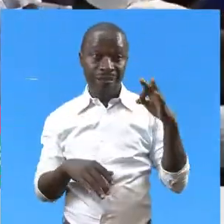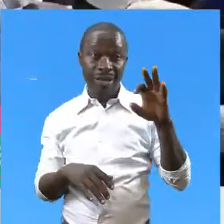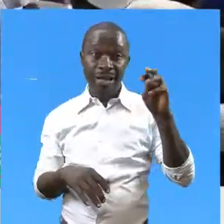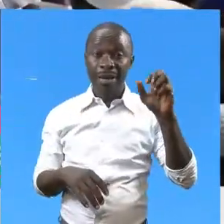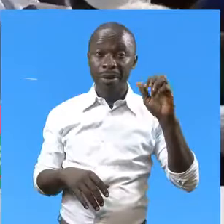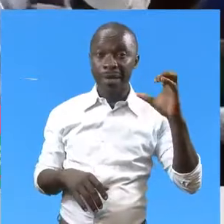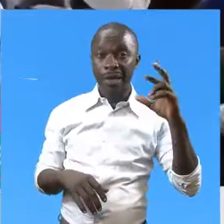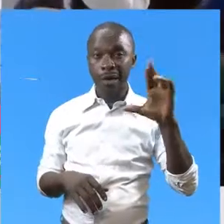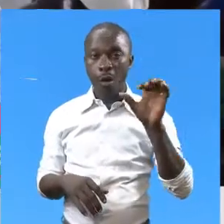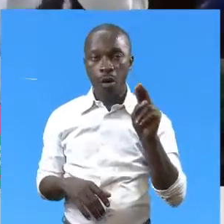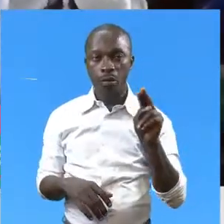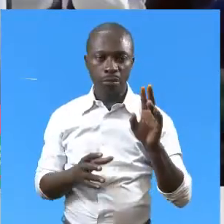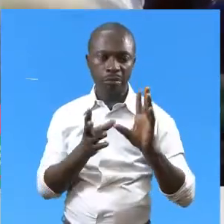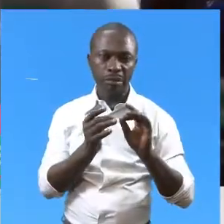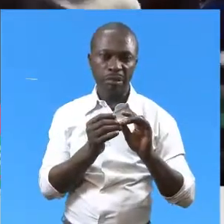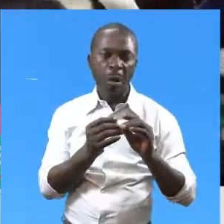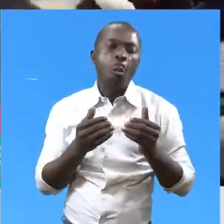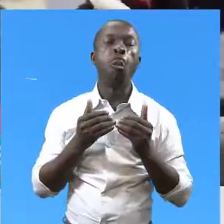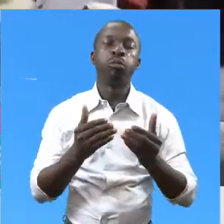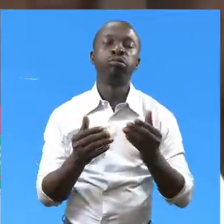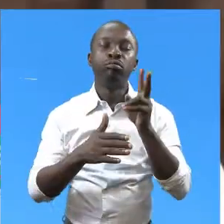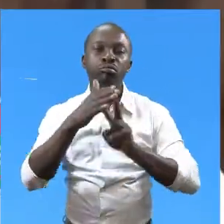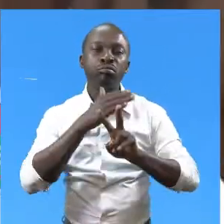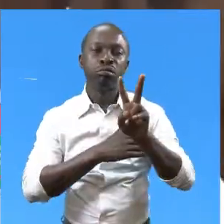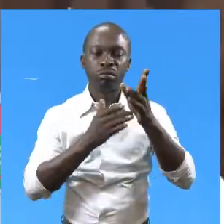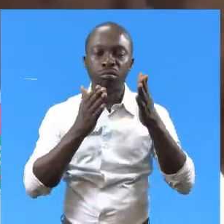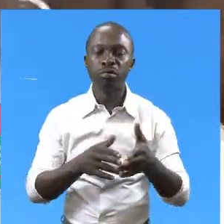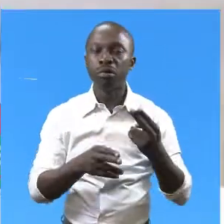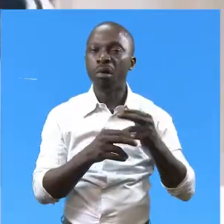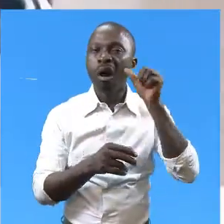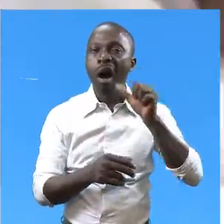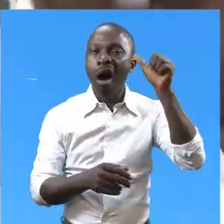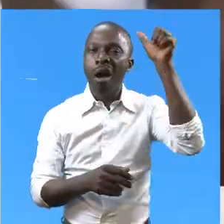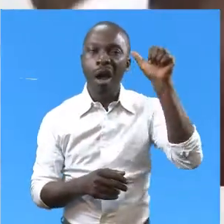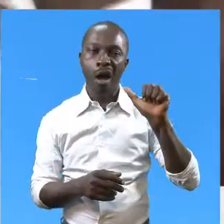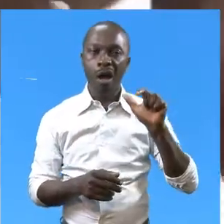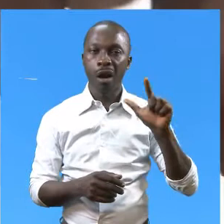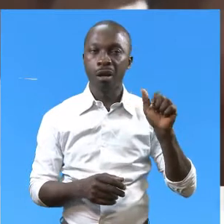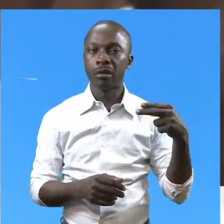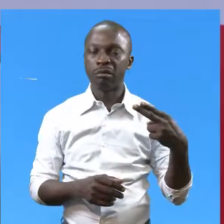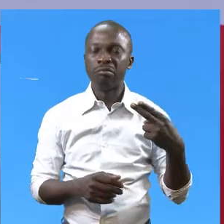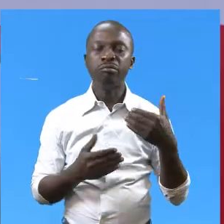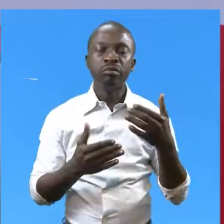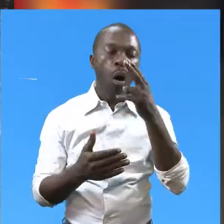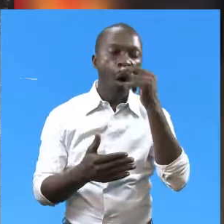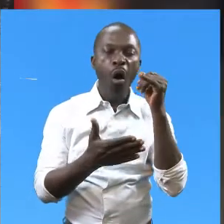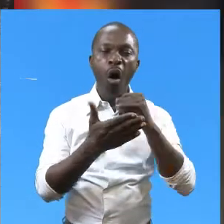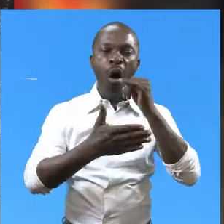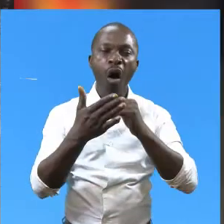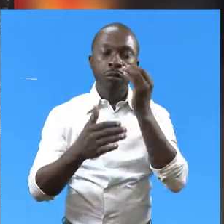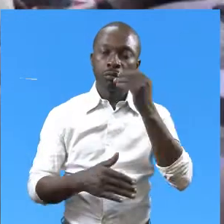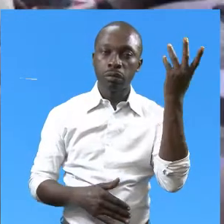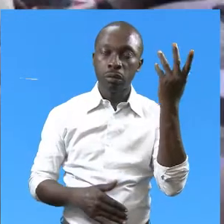président français Emmanuel Macron du droit à la satire au nom de la liberté d'expression. Les portraits d'Emmanuel Macron et le drapeau